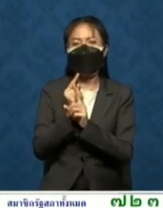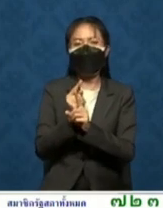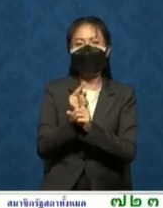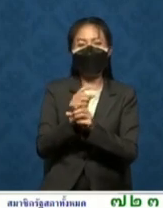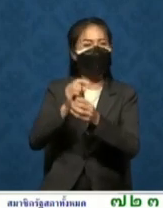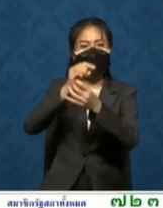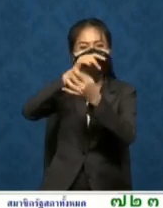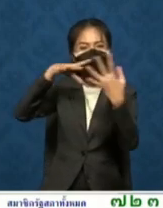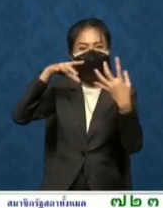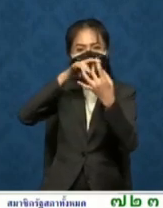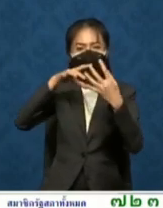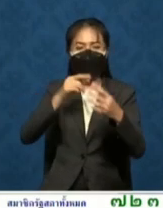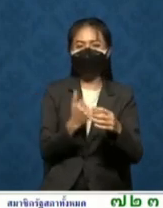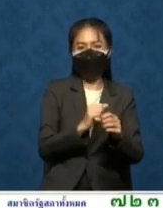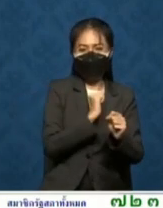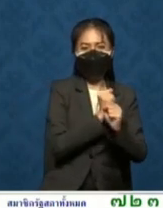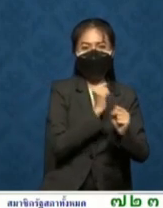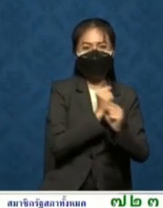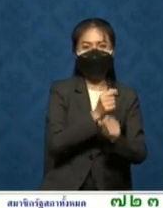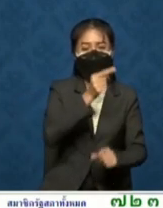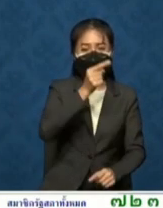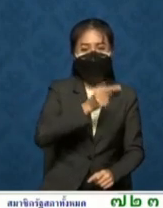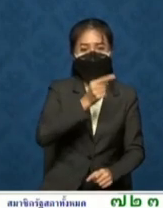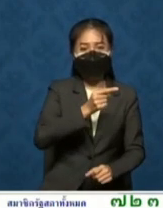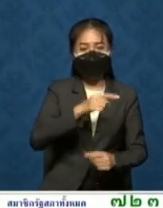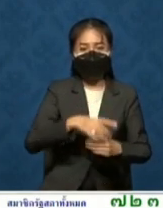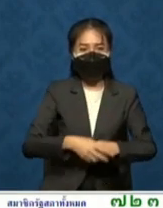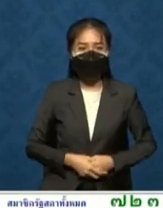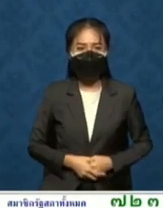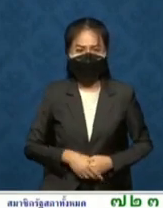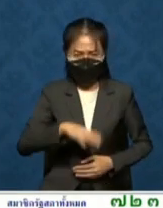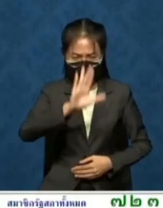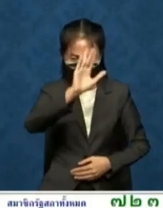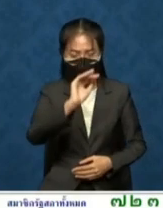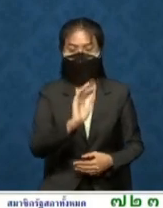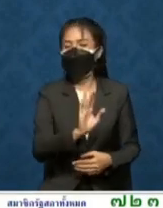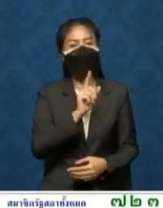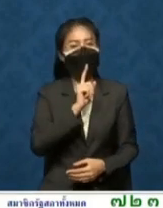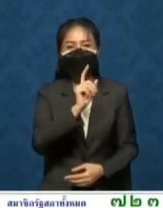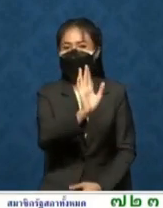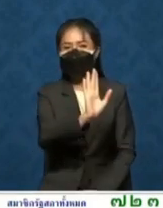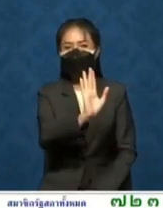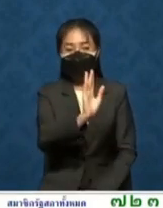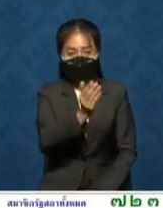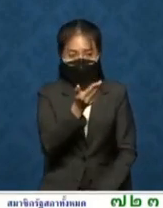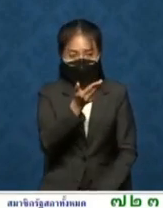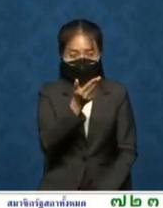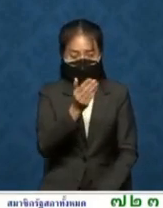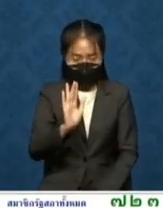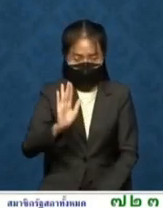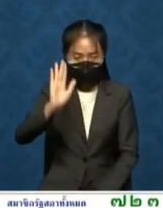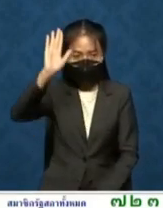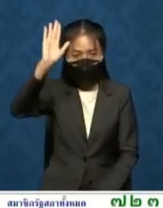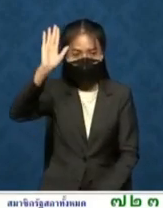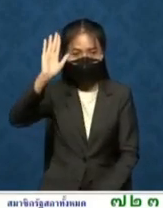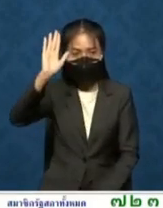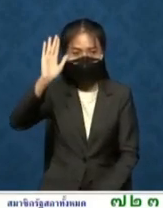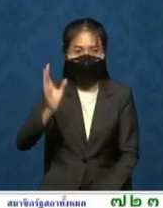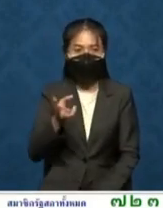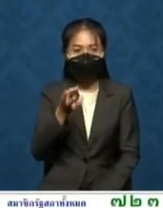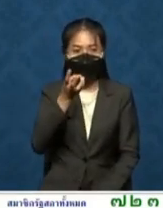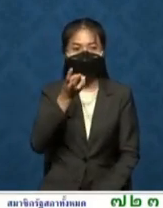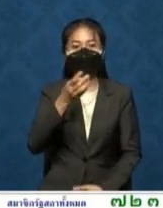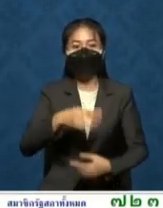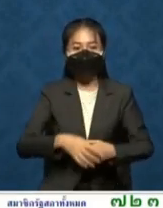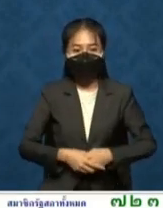งครับท่านประธานครับ ครับก ็ อย่าไปว่าเลยนะครับ ท่านประธานครับ ผมได้อนุญาต ผู้ประท้วงครับ ได้อนุญาตให้อภิปรายมาแล้ว